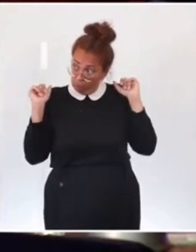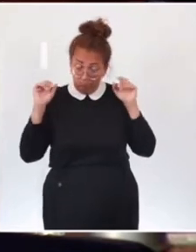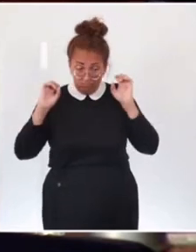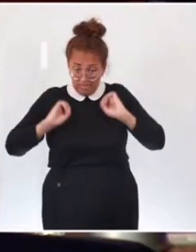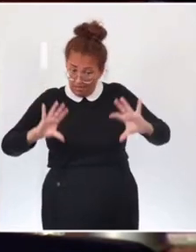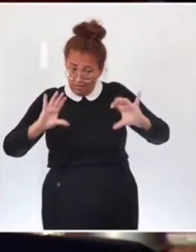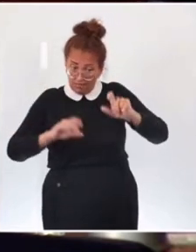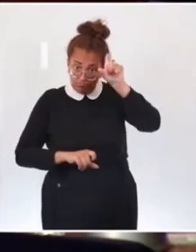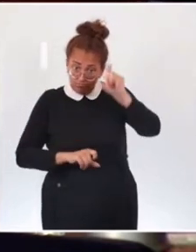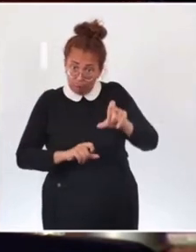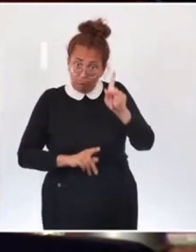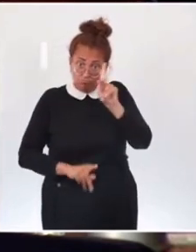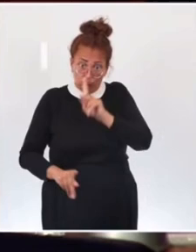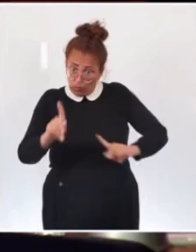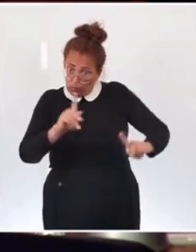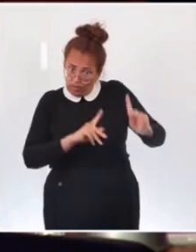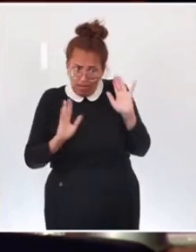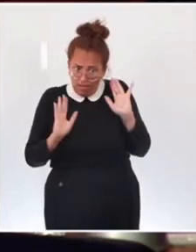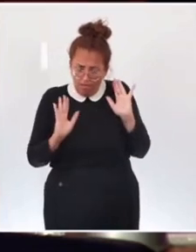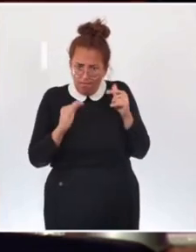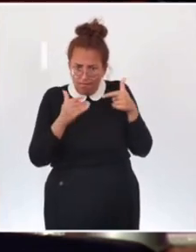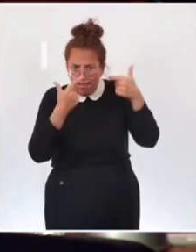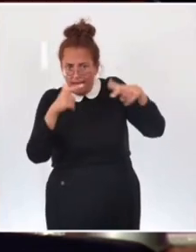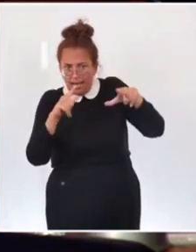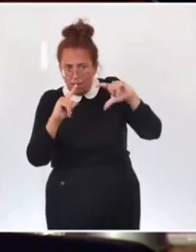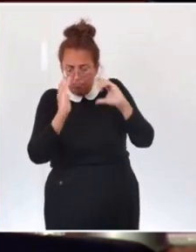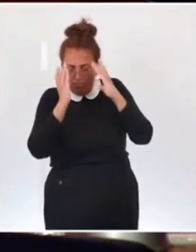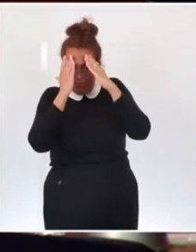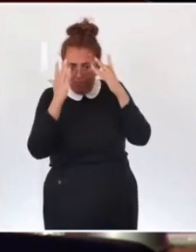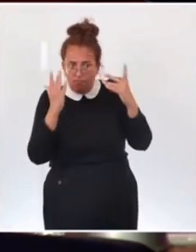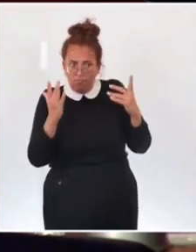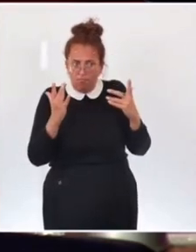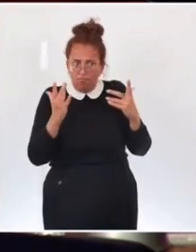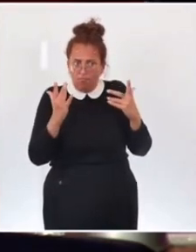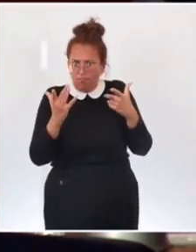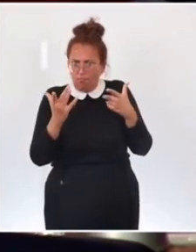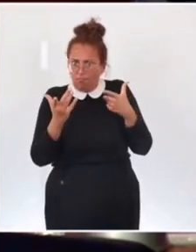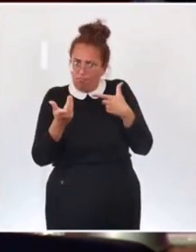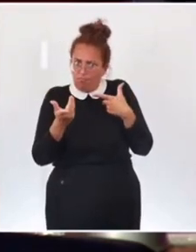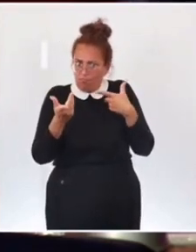pouvoir développer un projet conforme aux investissements et à la liberté de commercer qui prévaut dans notre pays.